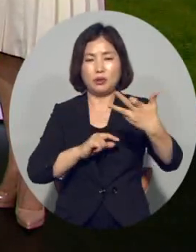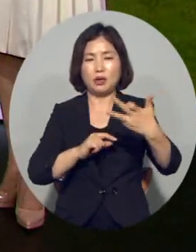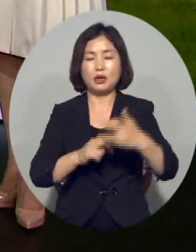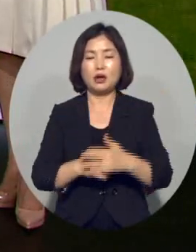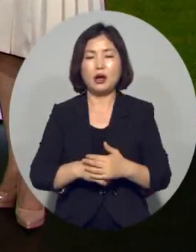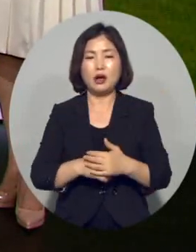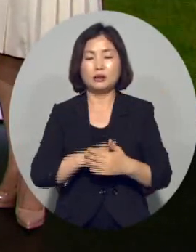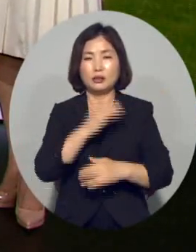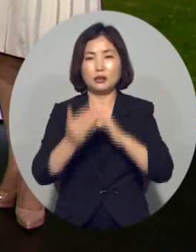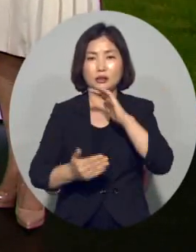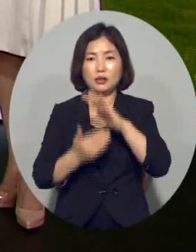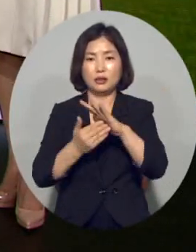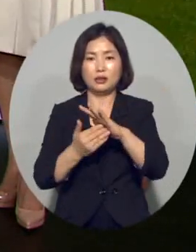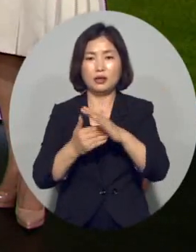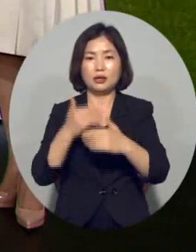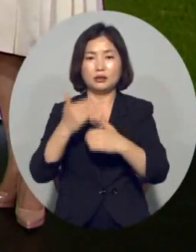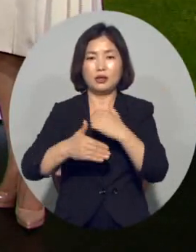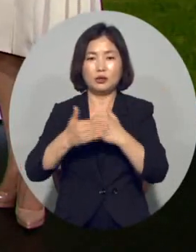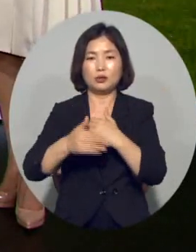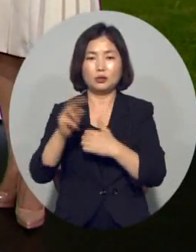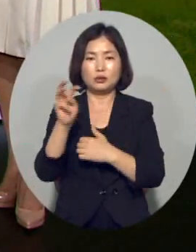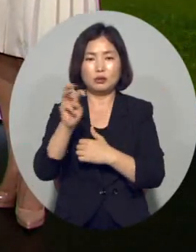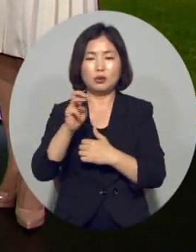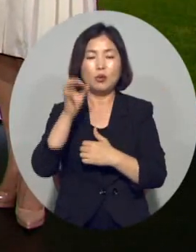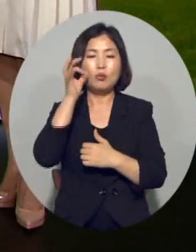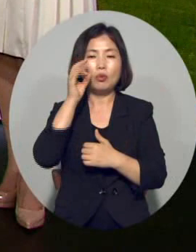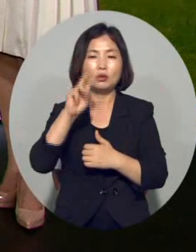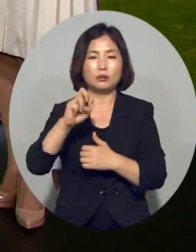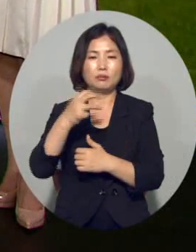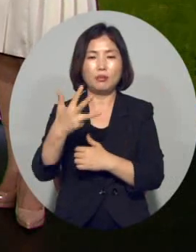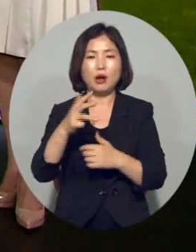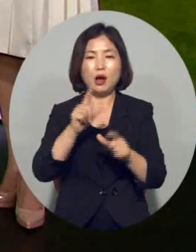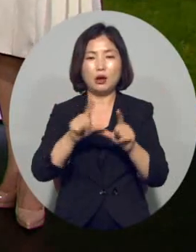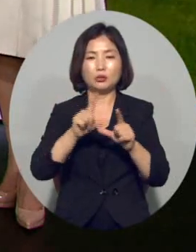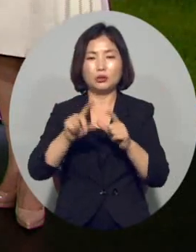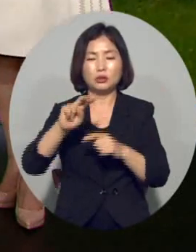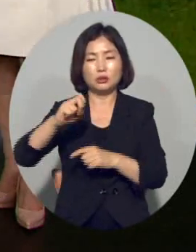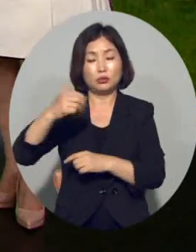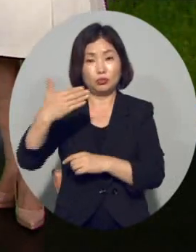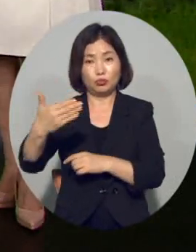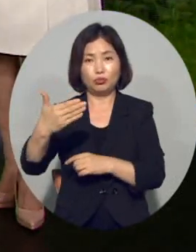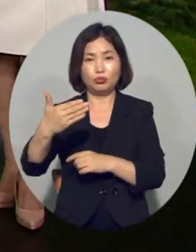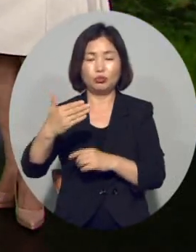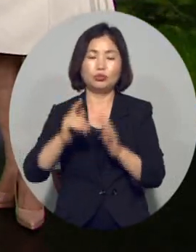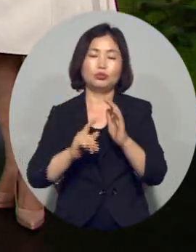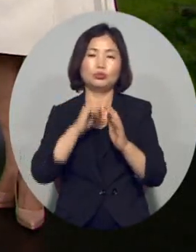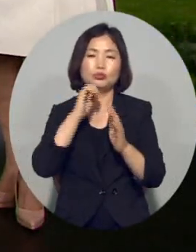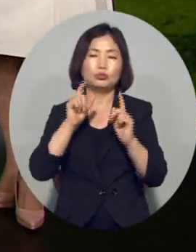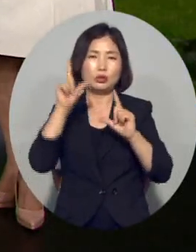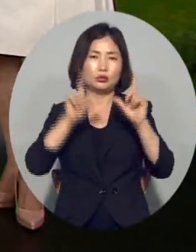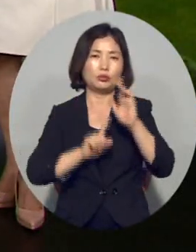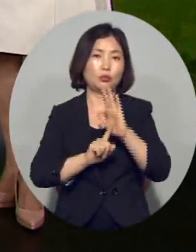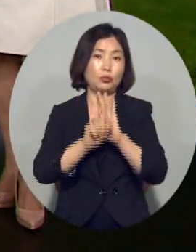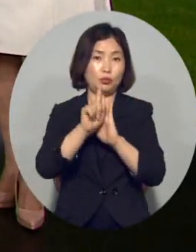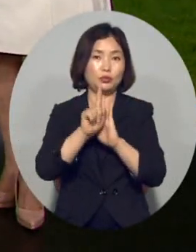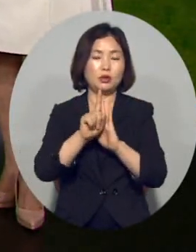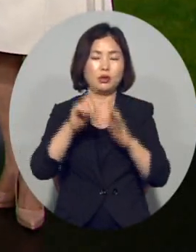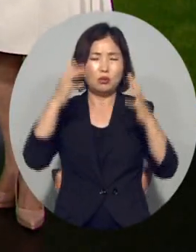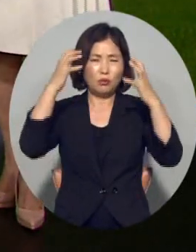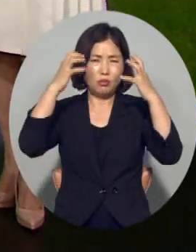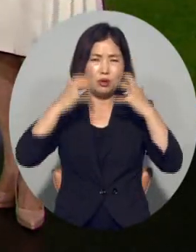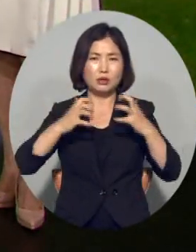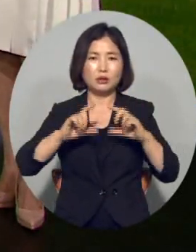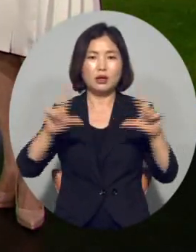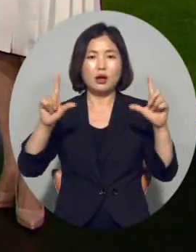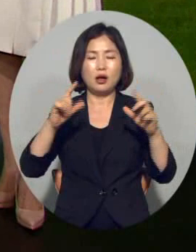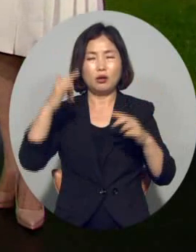하고요 1 끼운 살펴보시면 대구 30도 포항 28 도안동 29도 로 매우 높은 날씨 보이겠습니다 후덥지근한